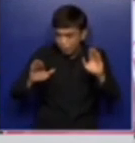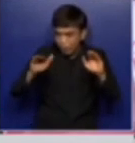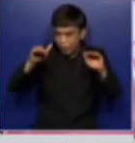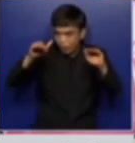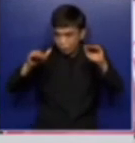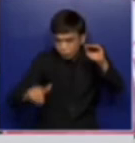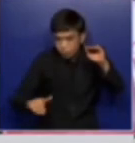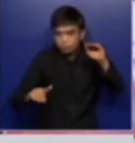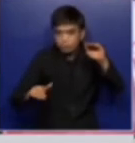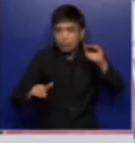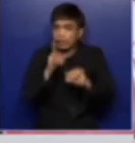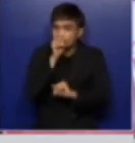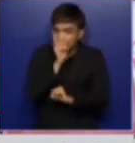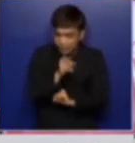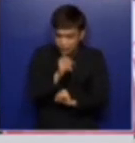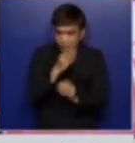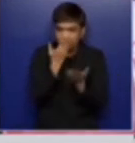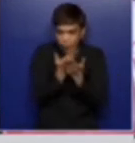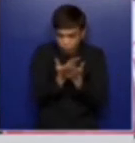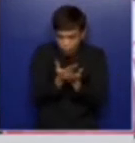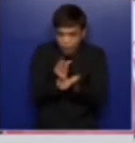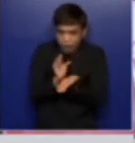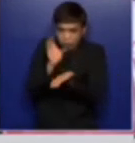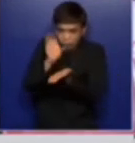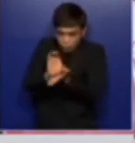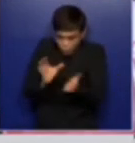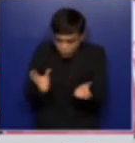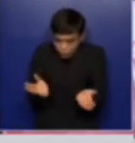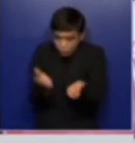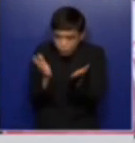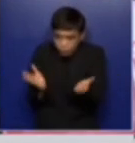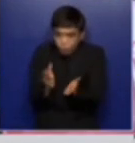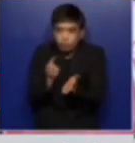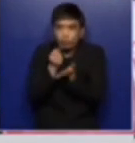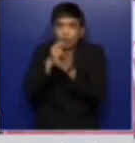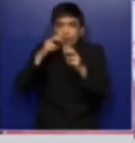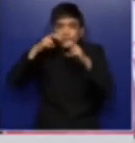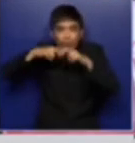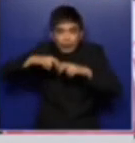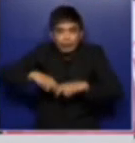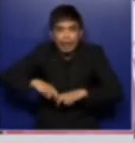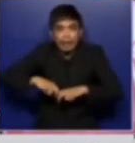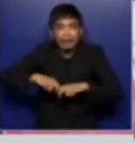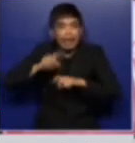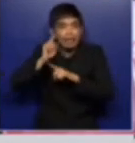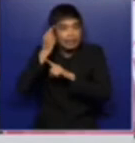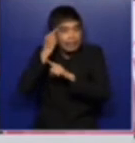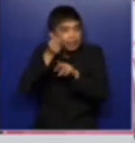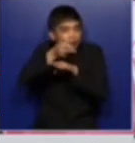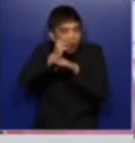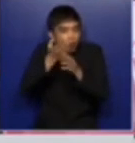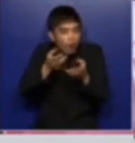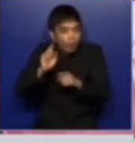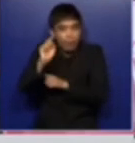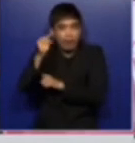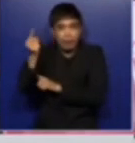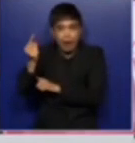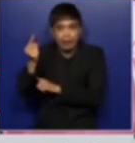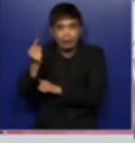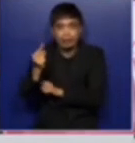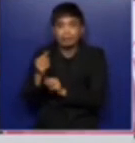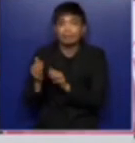พัฒนางบวิจัยอย่างต่อเนื่องนอกจากนี้จากการติดตามข่าวส